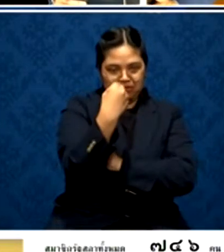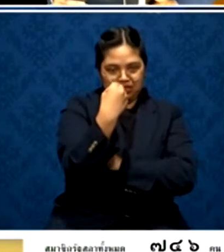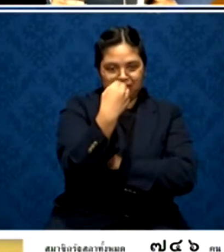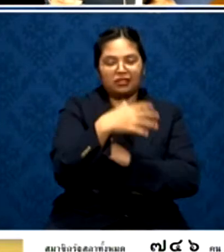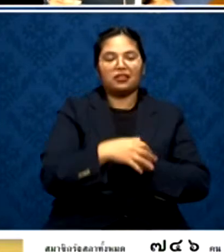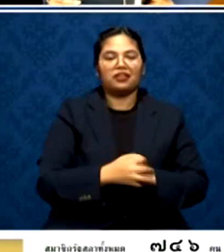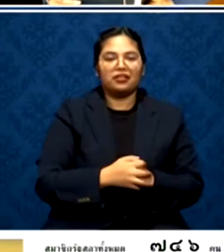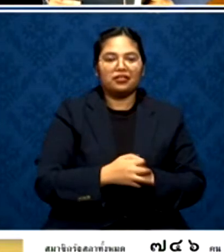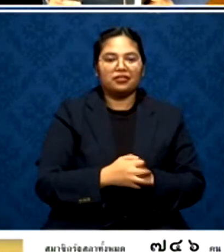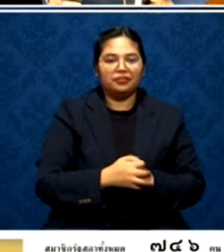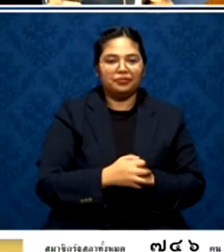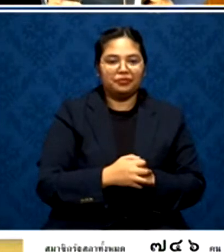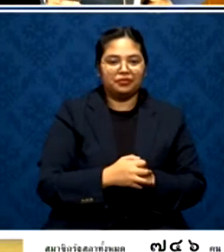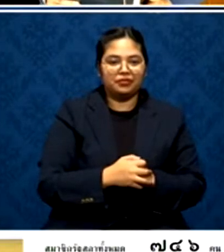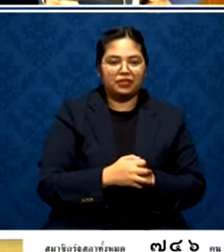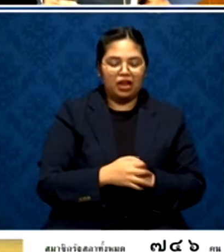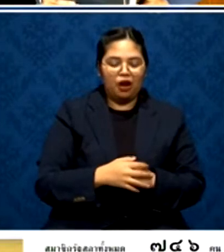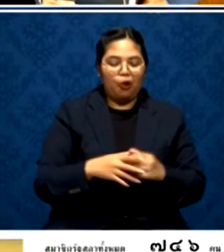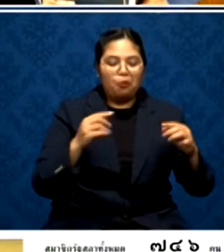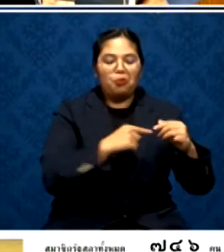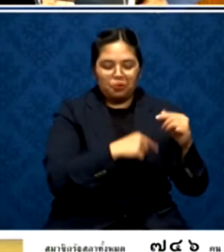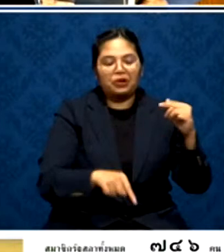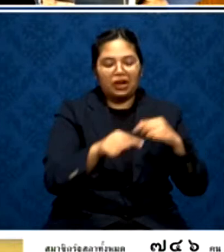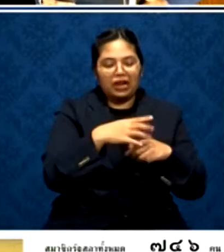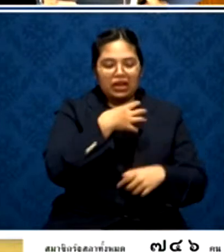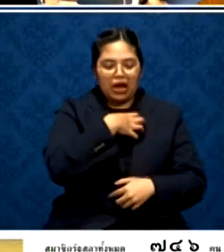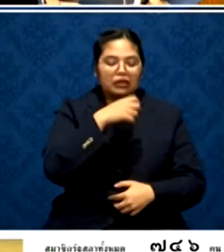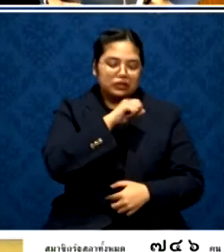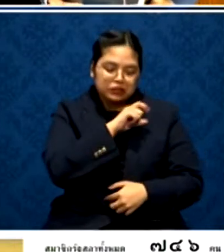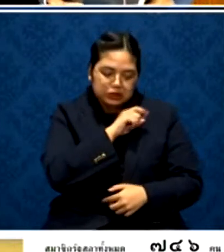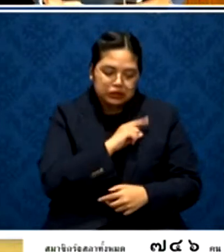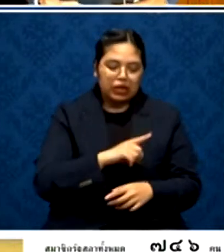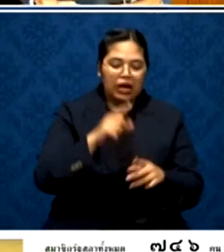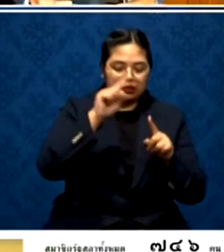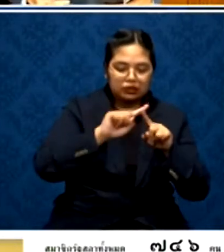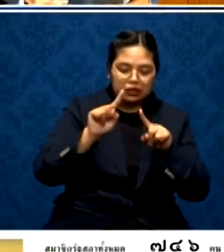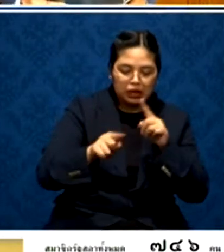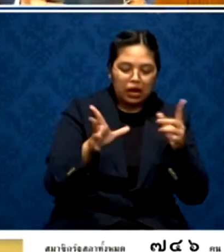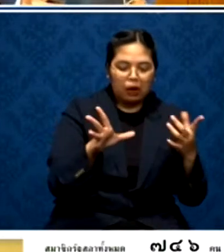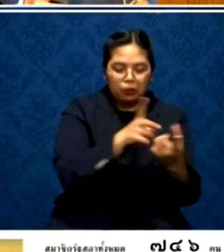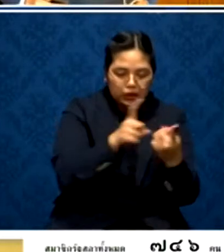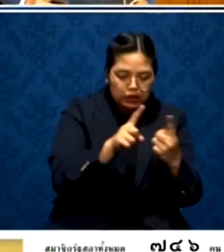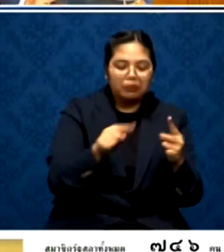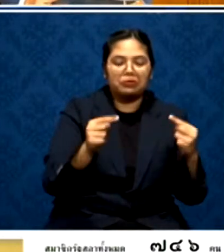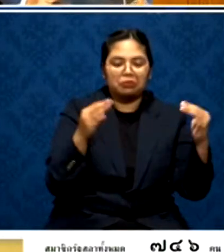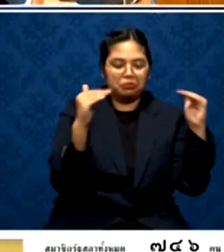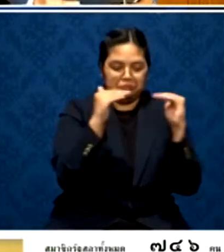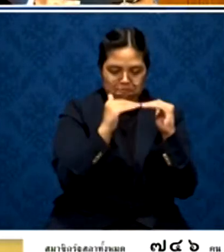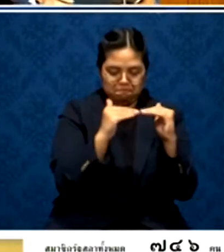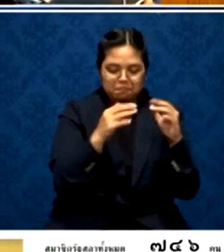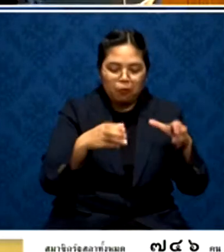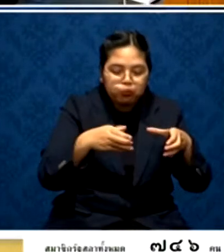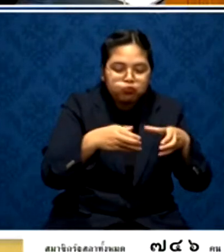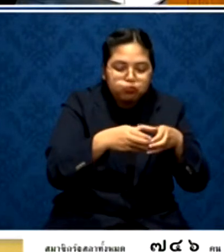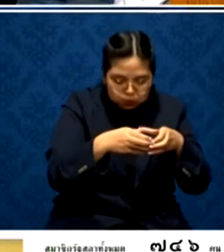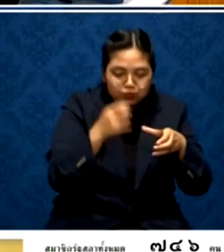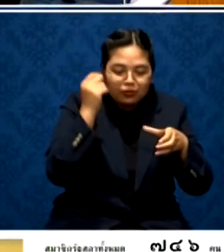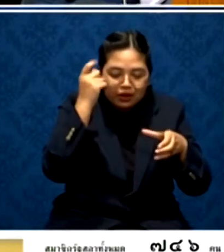เพื่อให้สันติภาพเป็นพื้นฐานของการพัฒนาประเทศต่อไปท่านประธานรัฐสภาที่เคารพ